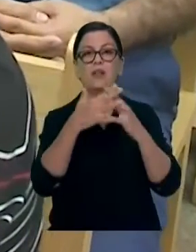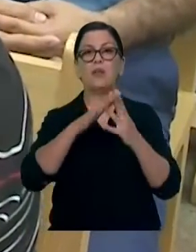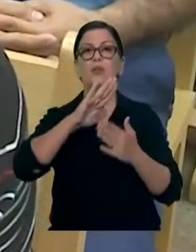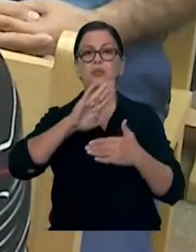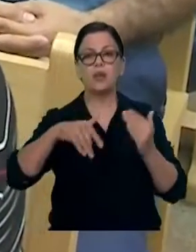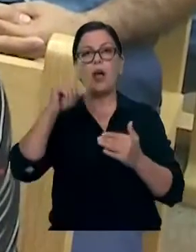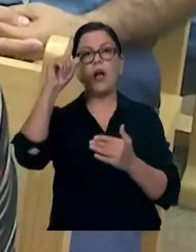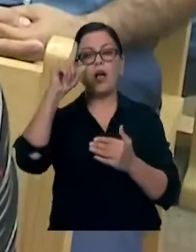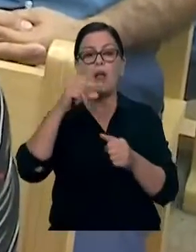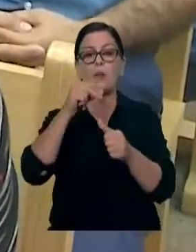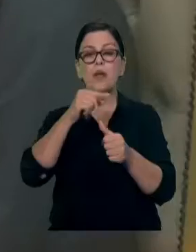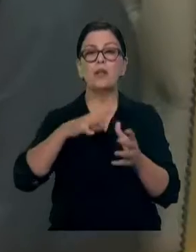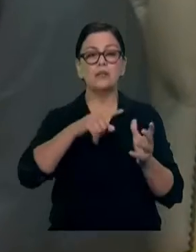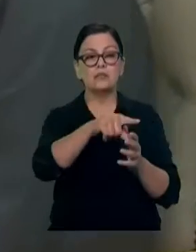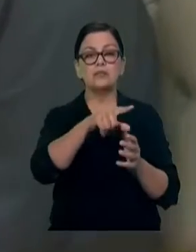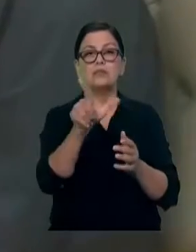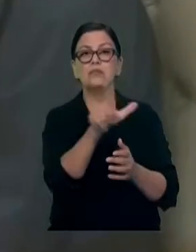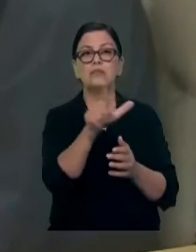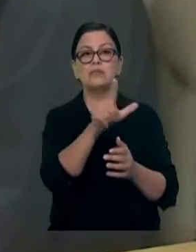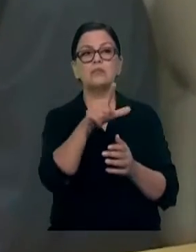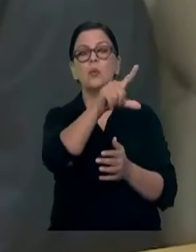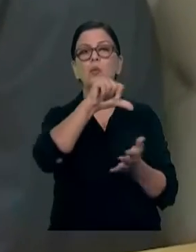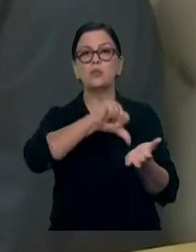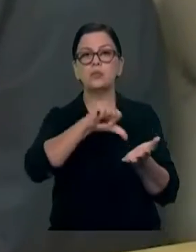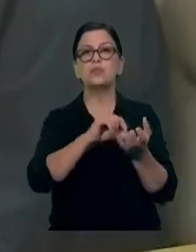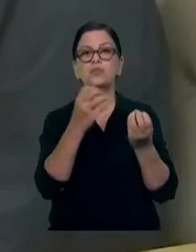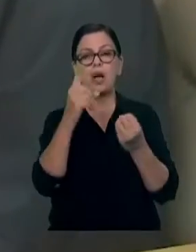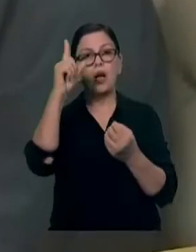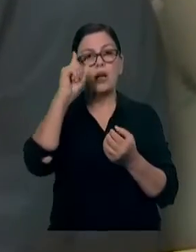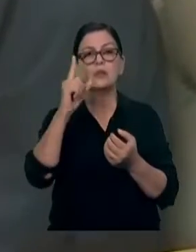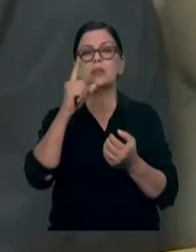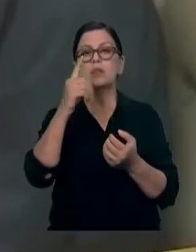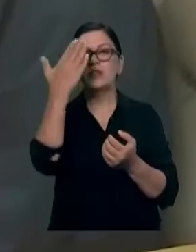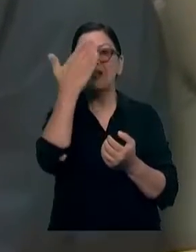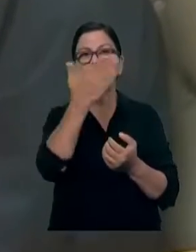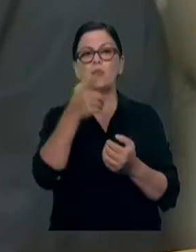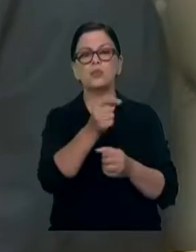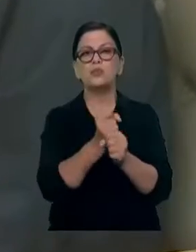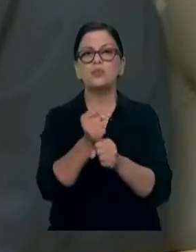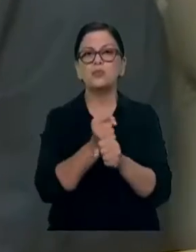da erməni hərbi birləşməsinin tərkibində olub və azərbaycanlı əsirlərə işgəncələr verib.